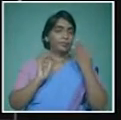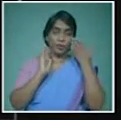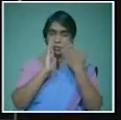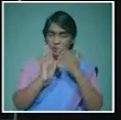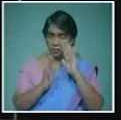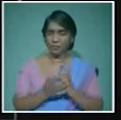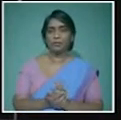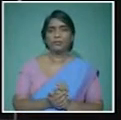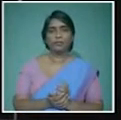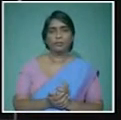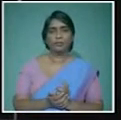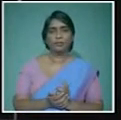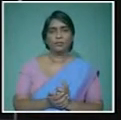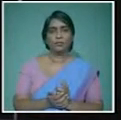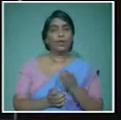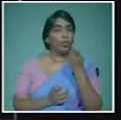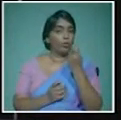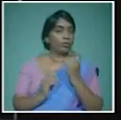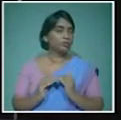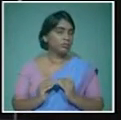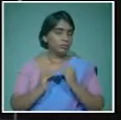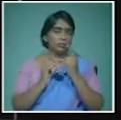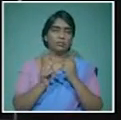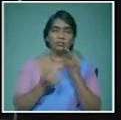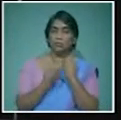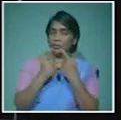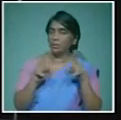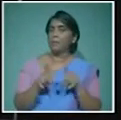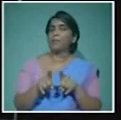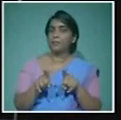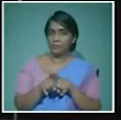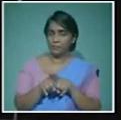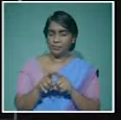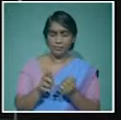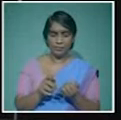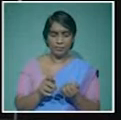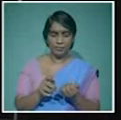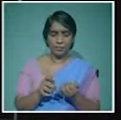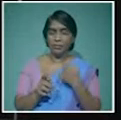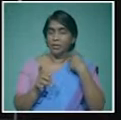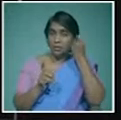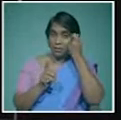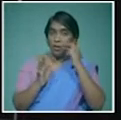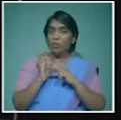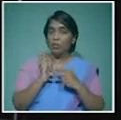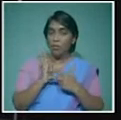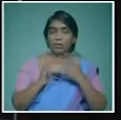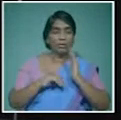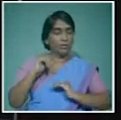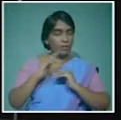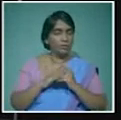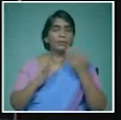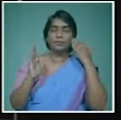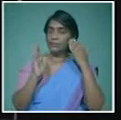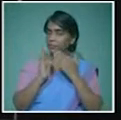වෙලා තියෙනවා. මූල්‍ය ප්‍රගතිය විගණනය කරනවා වගේම යෝජනා වෙන ව්‍යාපෘතිවල ප්‍රායෝගිකත්වය සහ